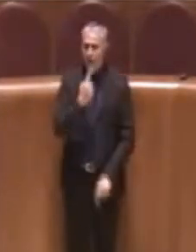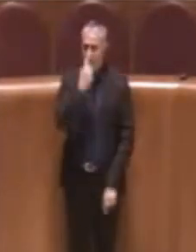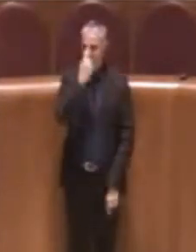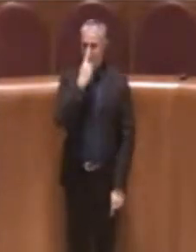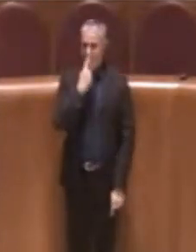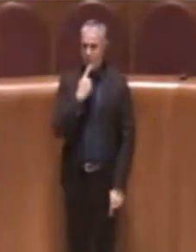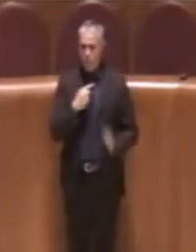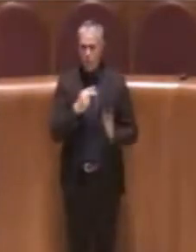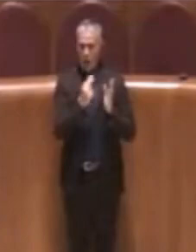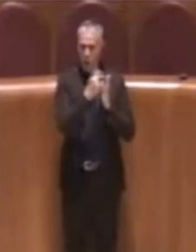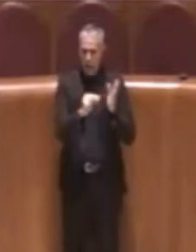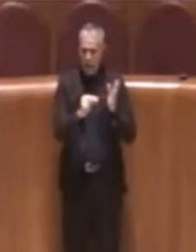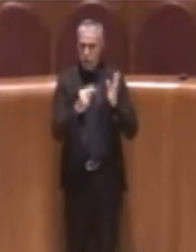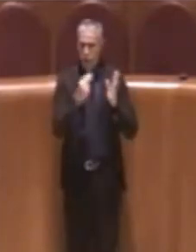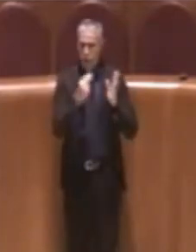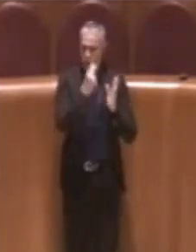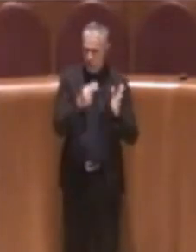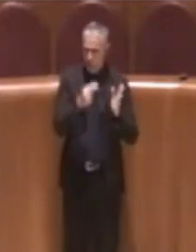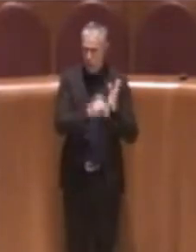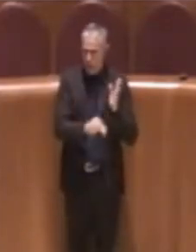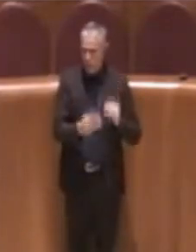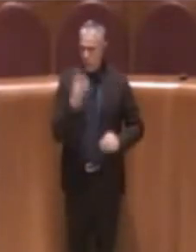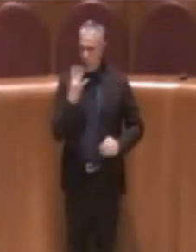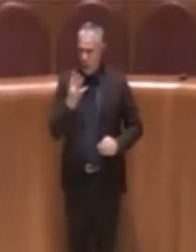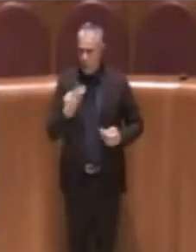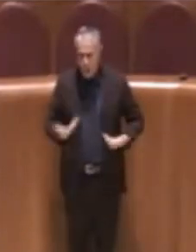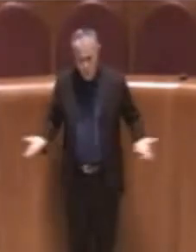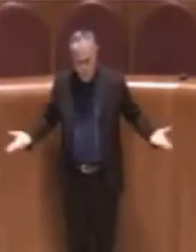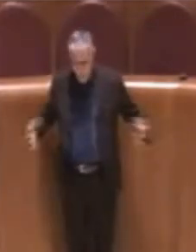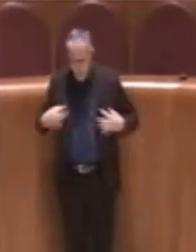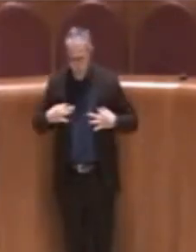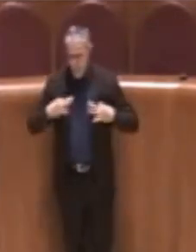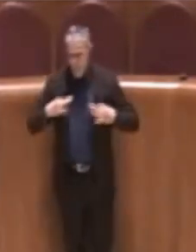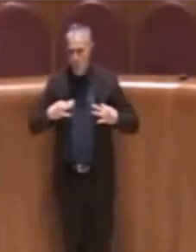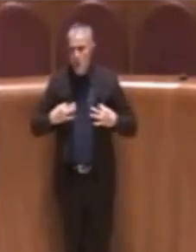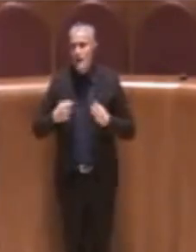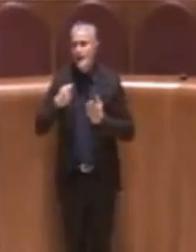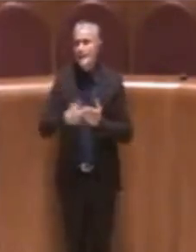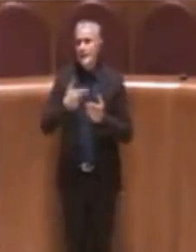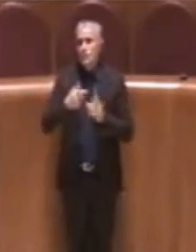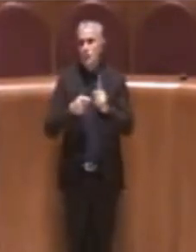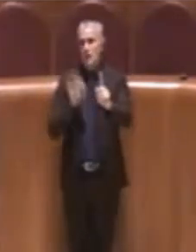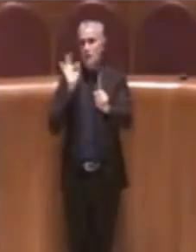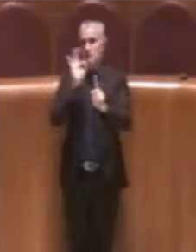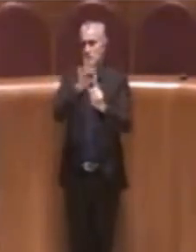corretti quattro volte, non ci interessa. L'importante è il risultato. Grazie.